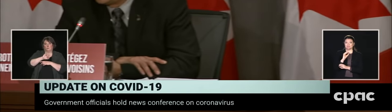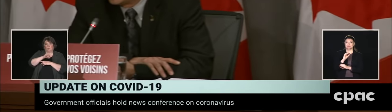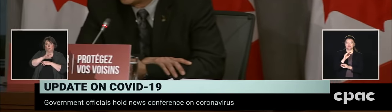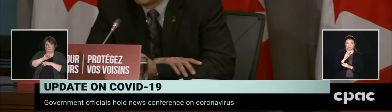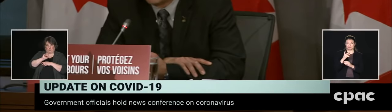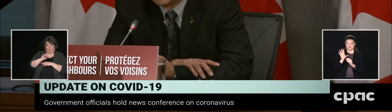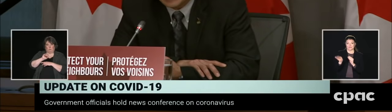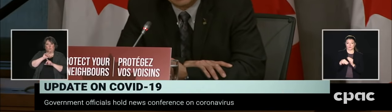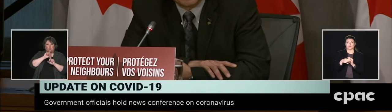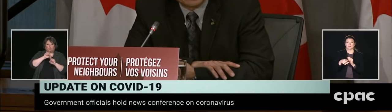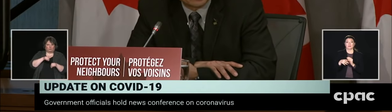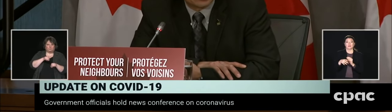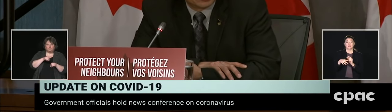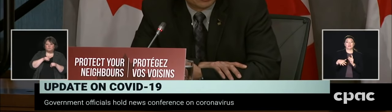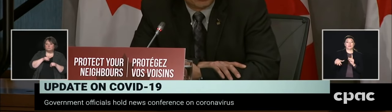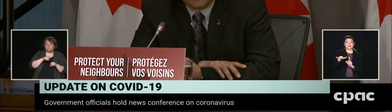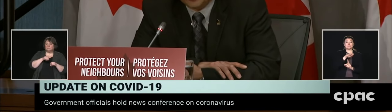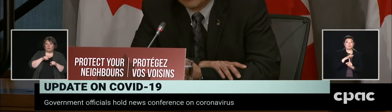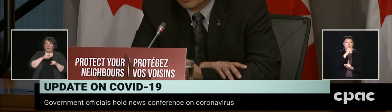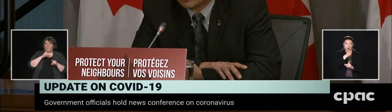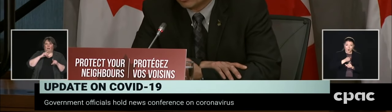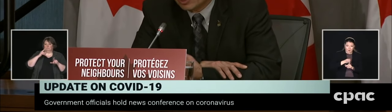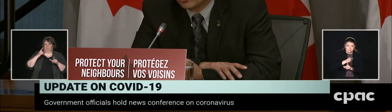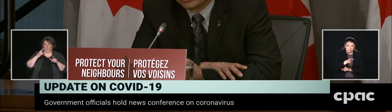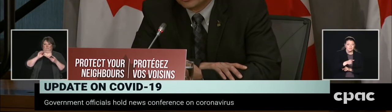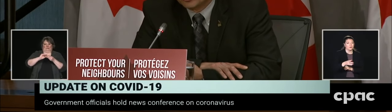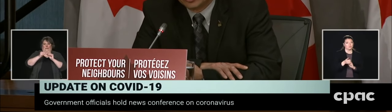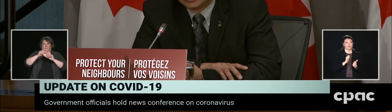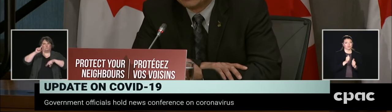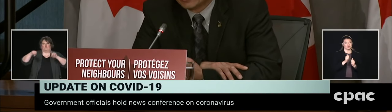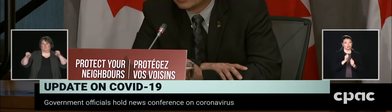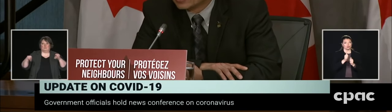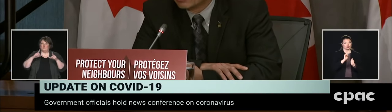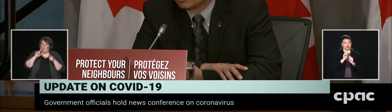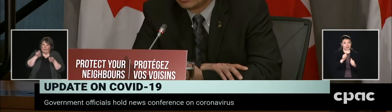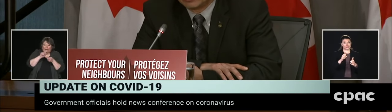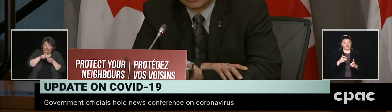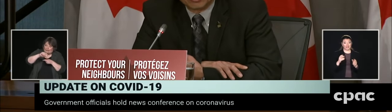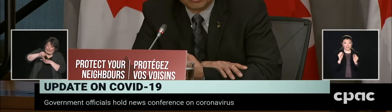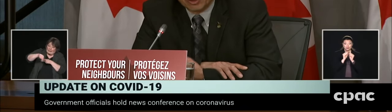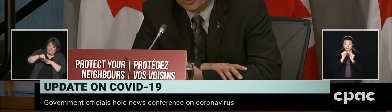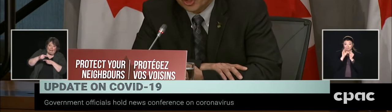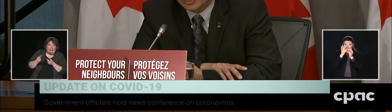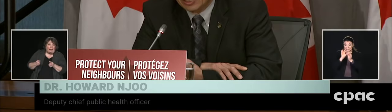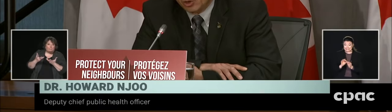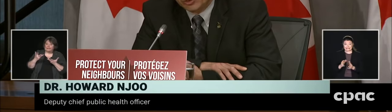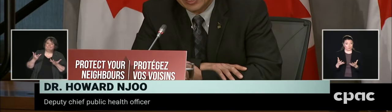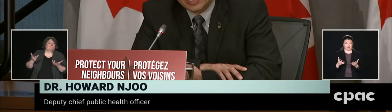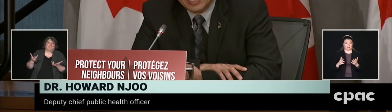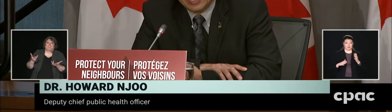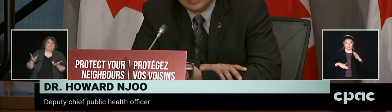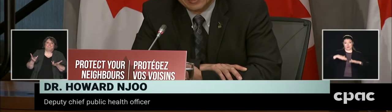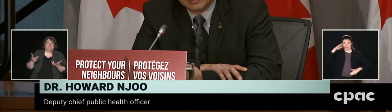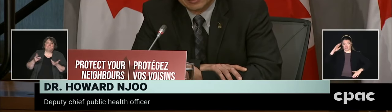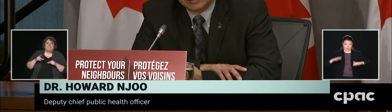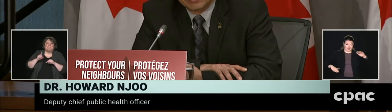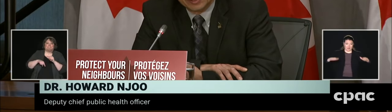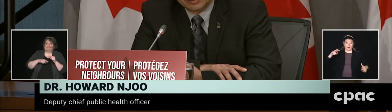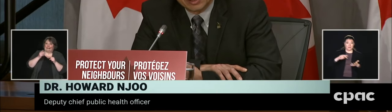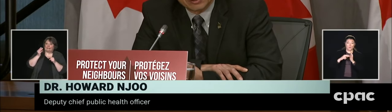vous donner des chiffres exacts parce qu'au fur et à mesure, on reçoit toujours des livraisons d'un jour à l'autre. Et